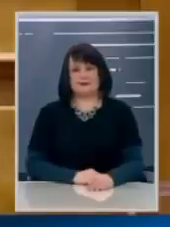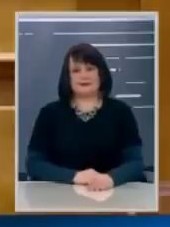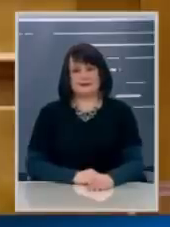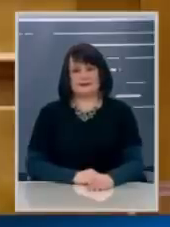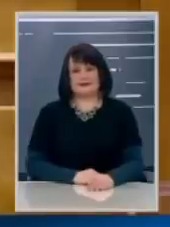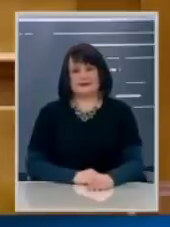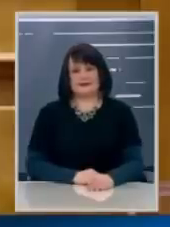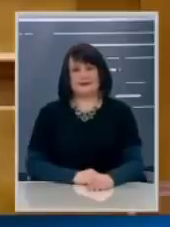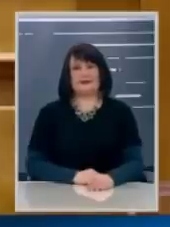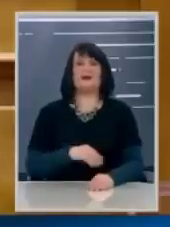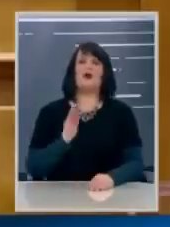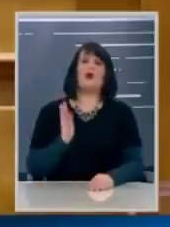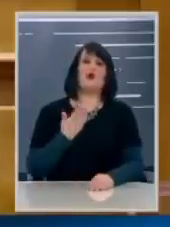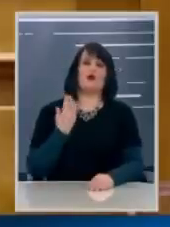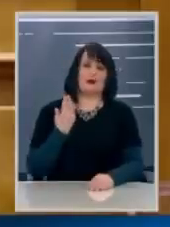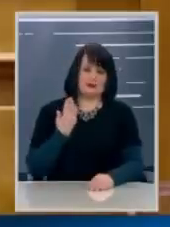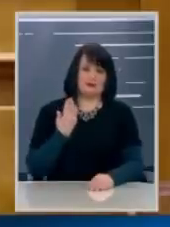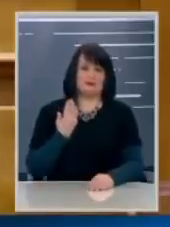Όταν